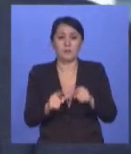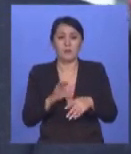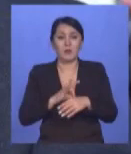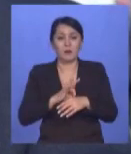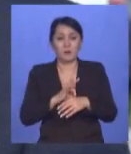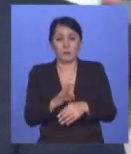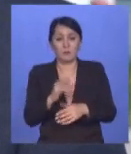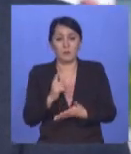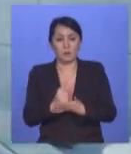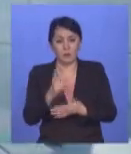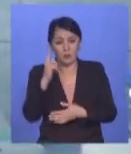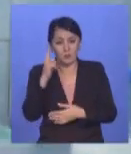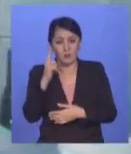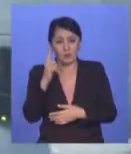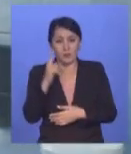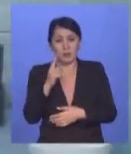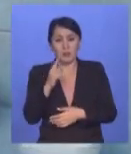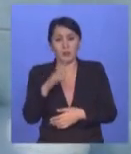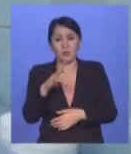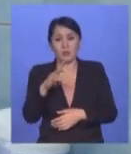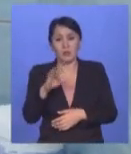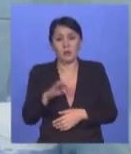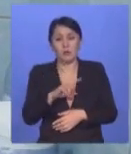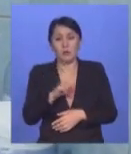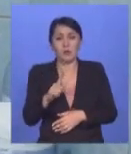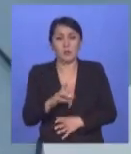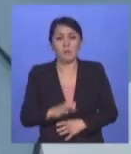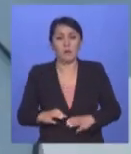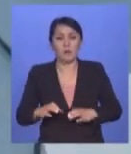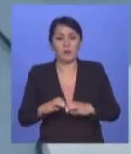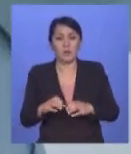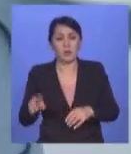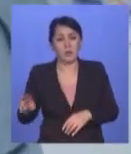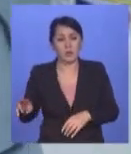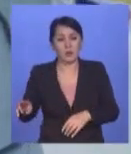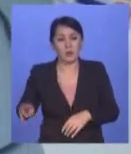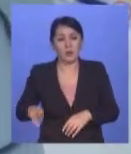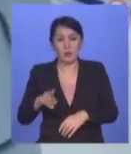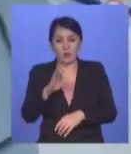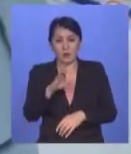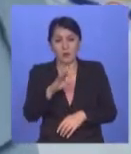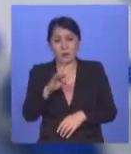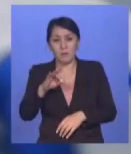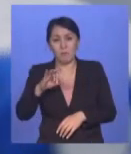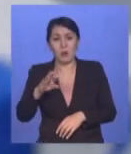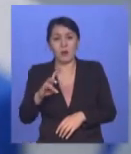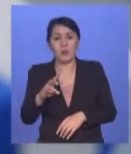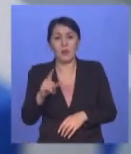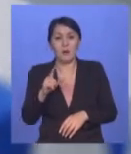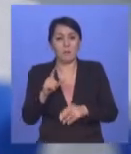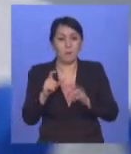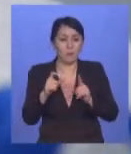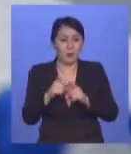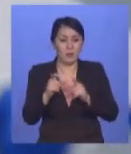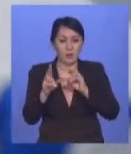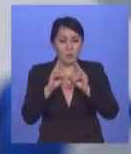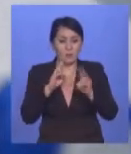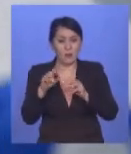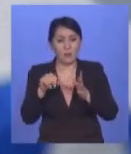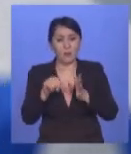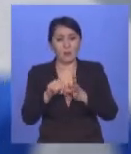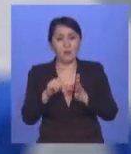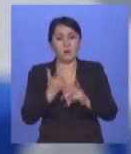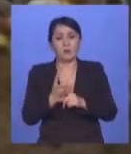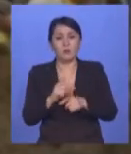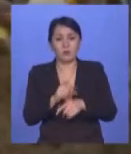өткізуіміз қажет деп ойлаймын. Таурус жауапкершілігі шектеулі серіктестігінің директоры Хиса Ахматовтың сөзінше, бұнда семинарлардың қатысушыларға